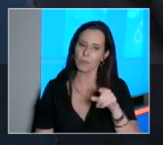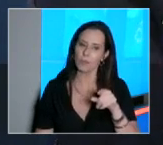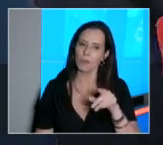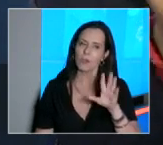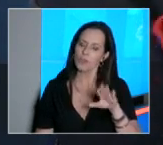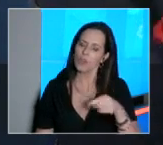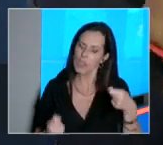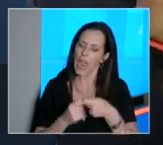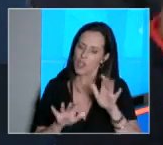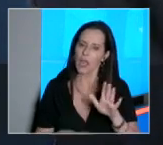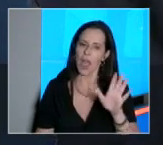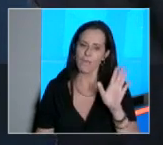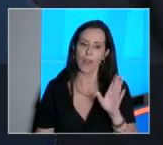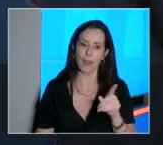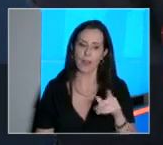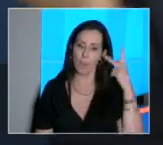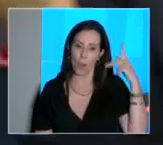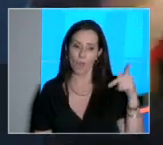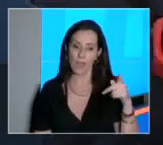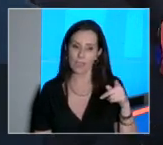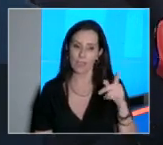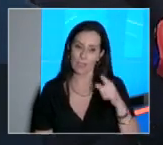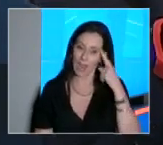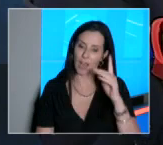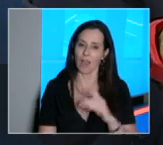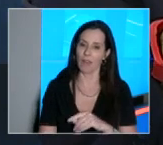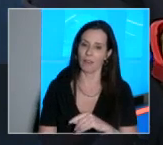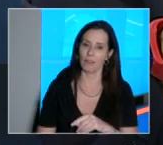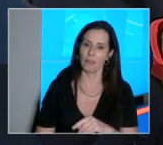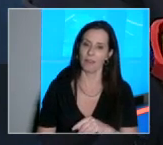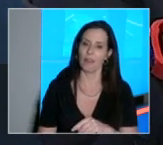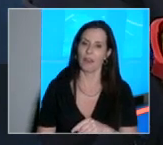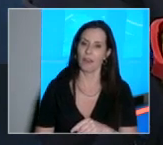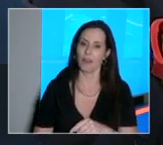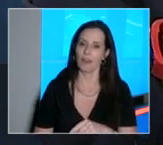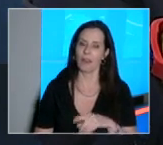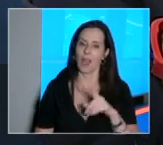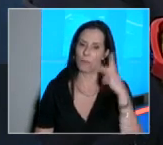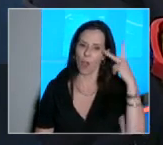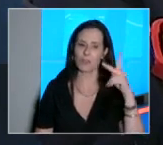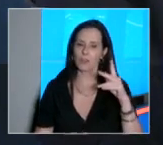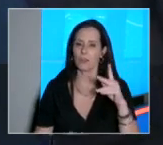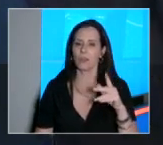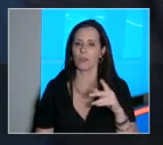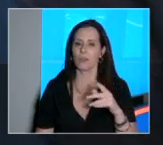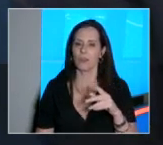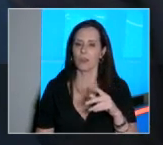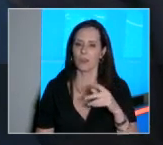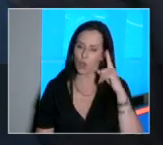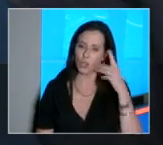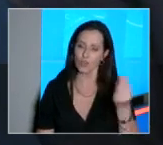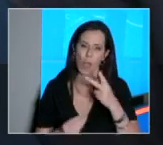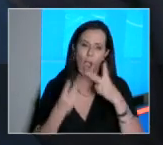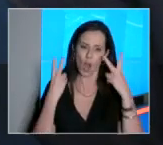לאתנוס במעמד, אנחנו אבל בסדר. דווקא הפרופסור המכובד צריך לדעת את זה. אוקיי. אז הפרופסור הפחות מכובד אולי יודע